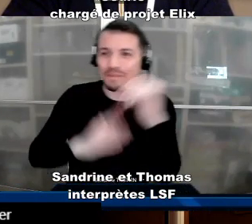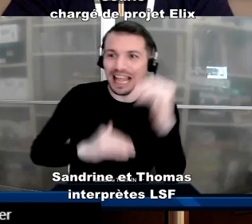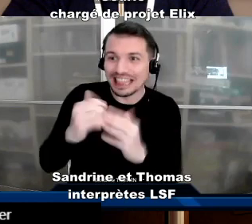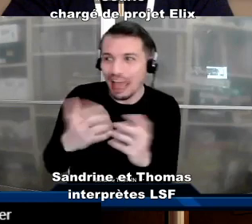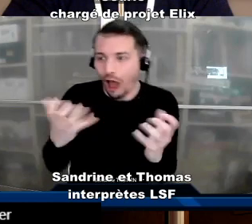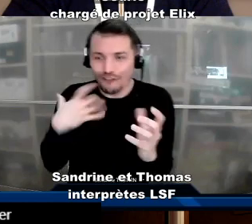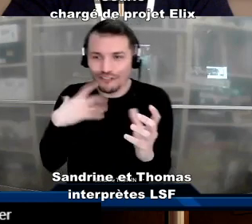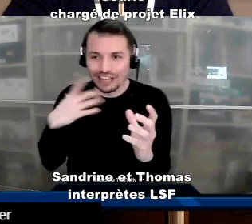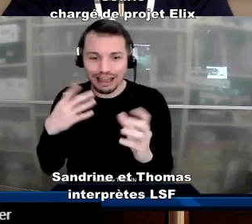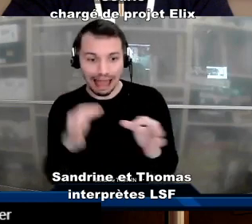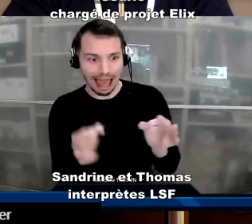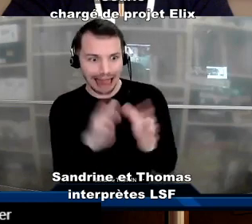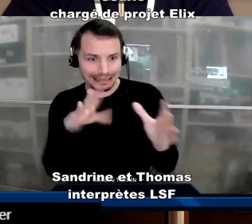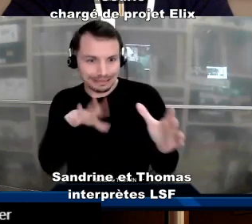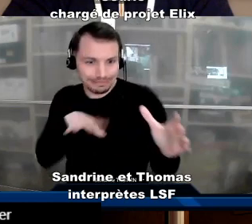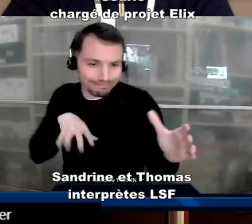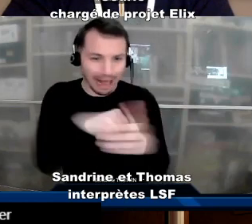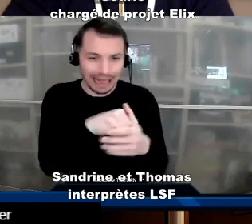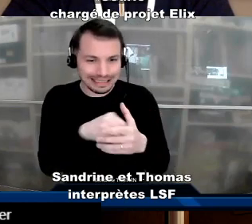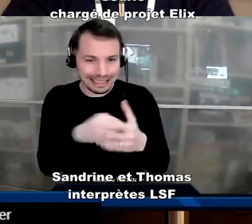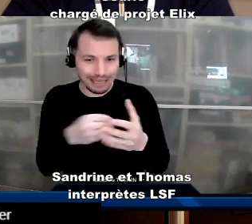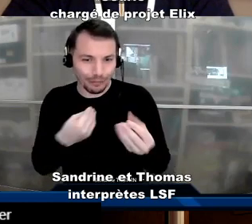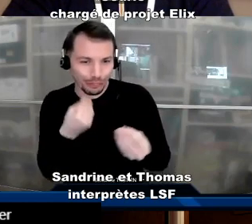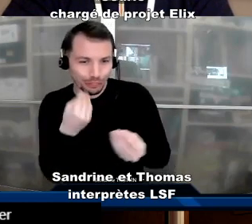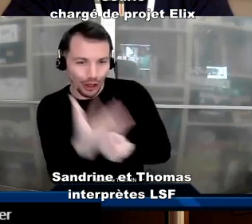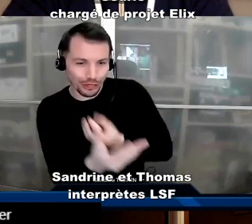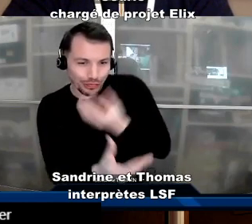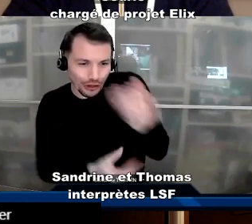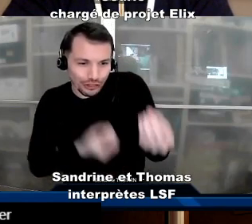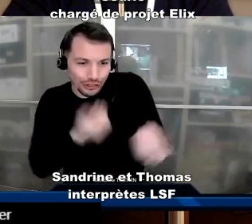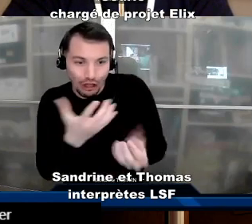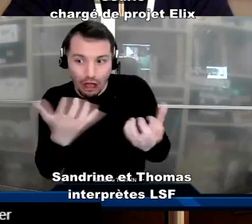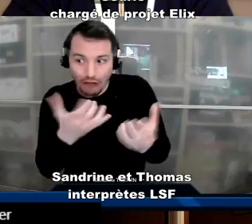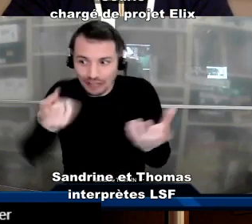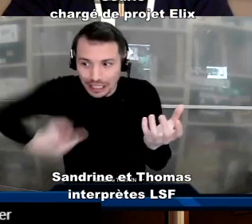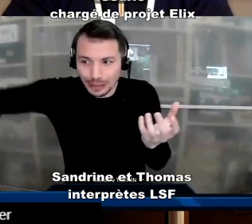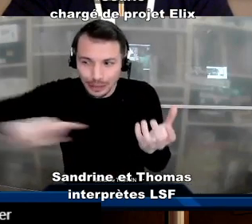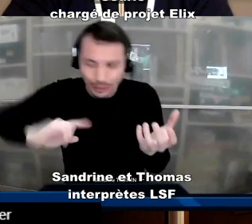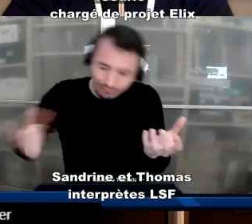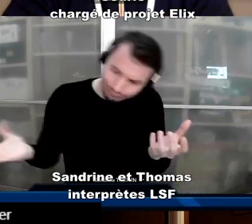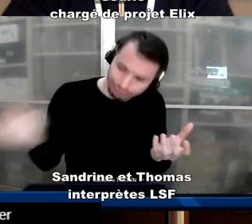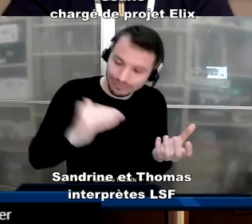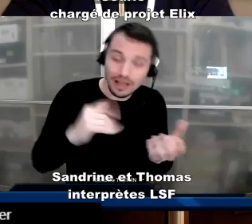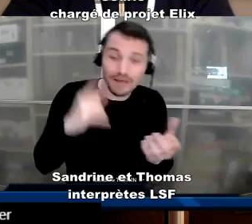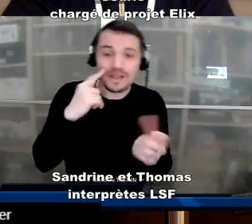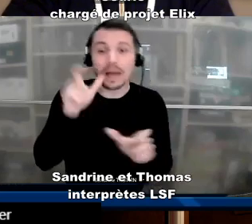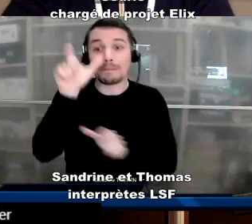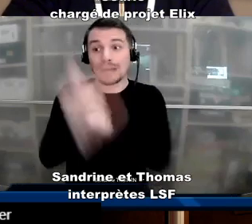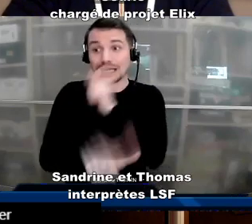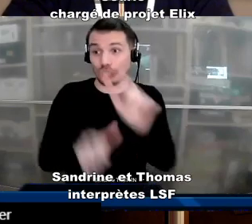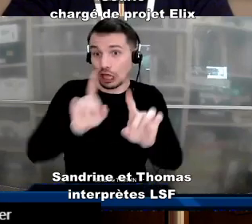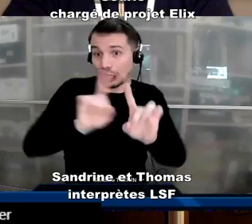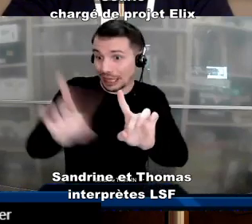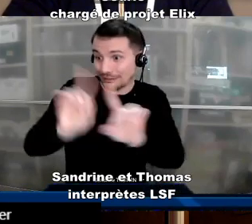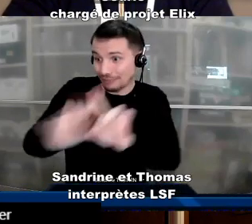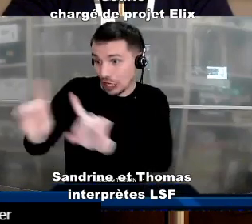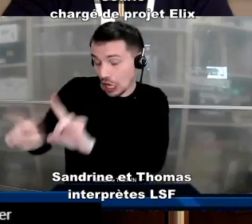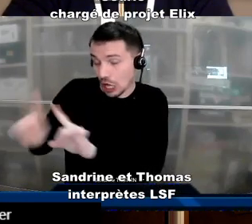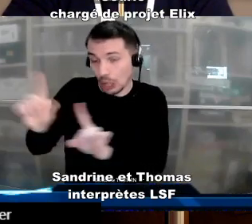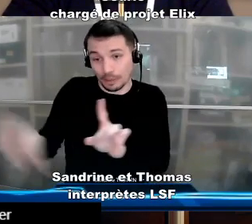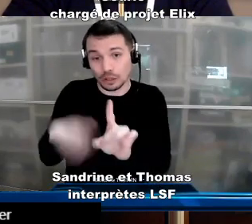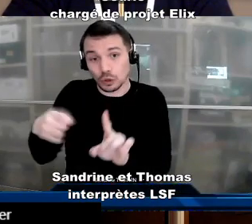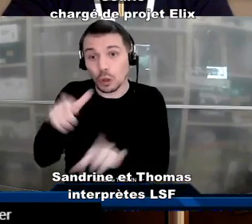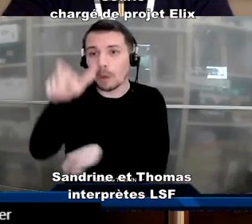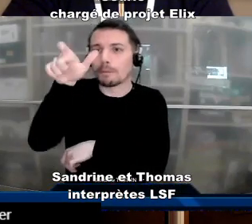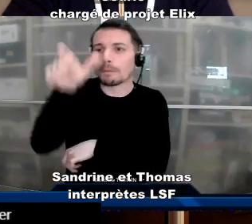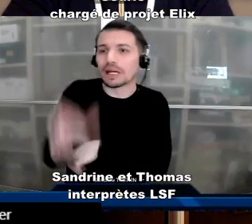Elix. Donc les signes, on est vraiment sur des personnes très différentes, un peu au cas par cas. Il y a des gens qui viennent